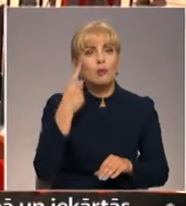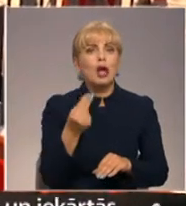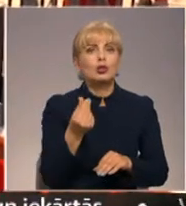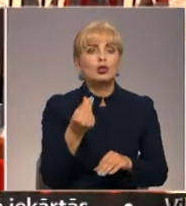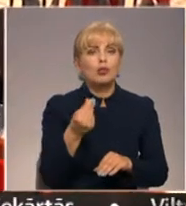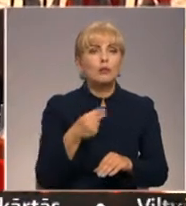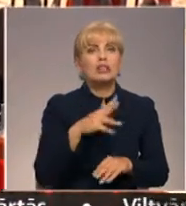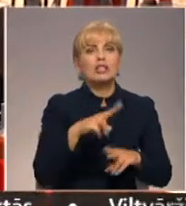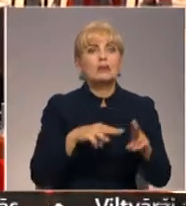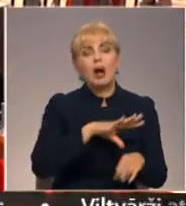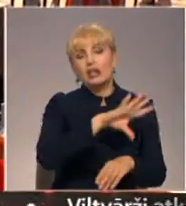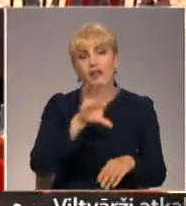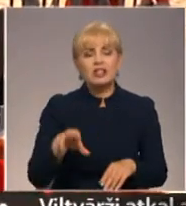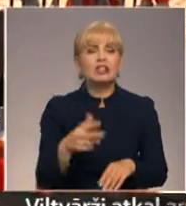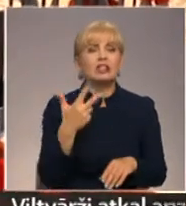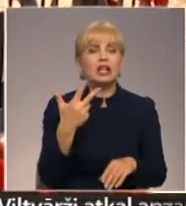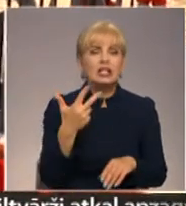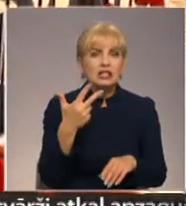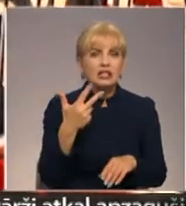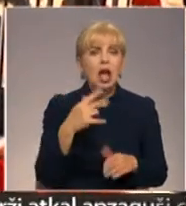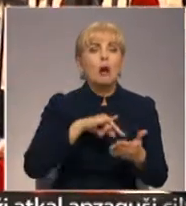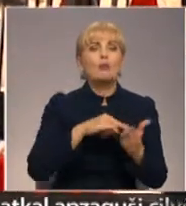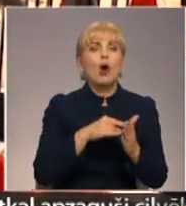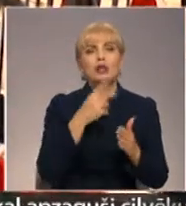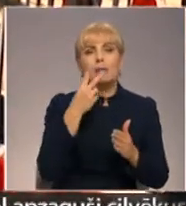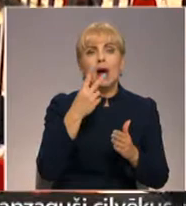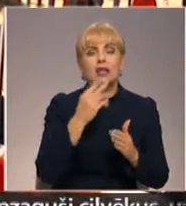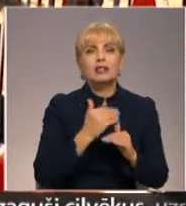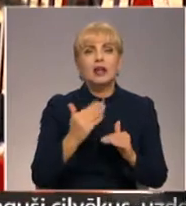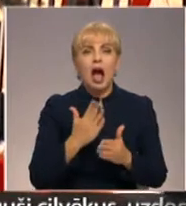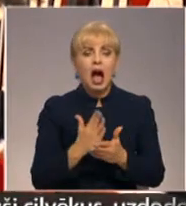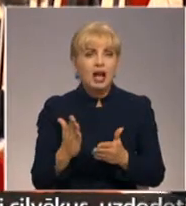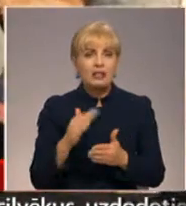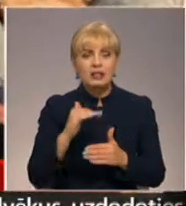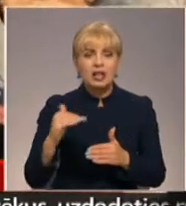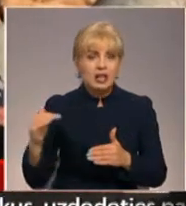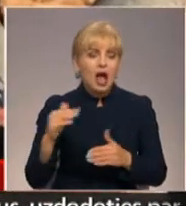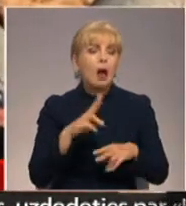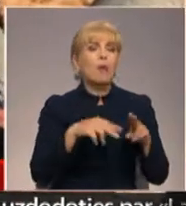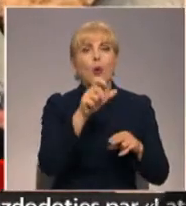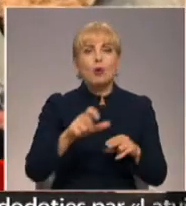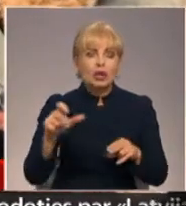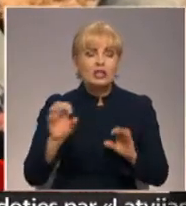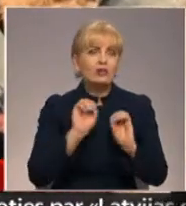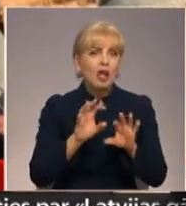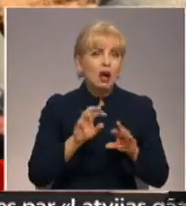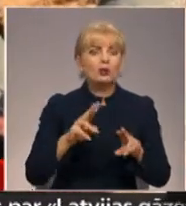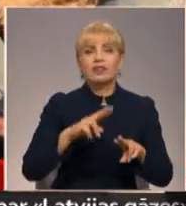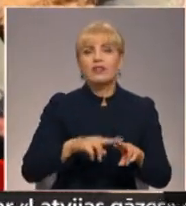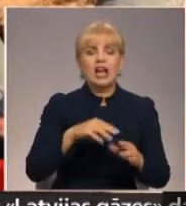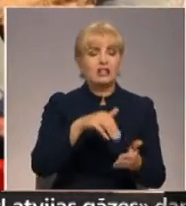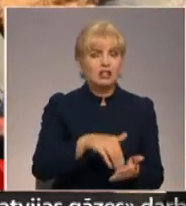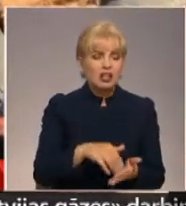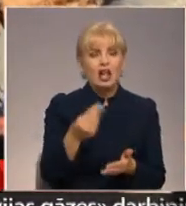izbūvēt visas trīs projektā paredzētās kārtas. Projektētāji un būvnieki te vienā balsī skaidro, ka izmaksas uz vietas nestāvot un